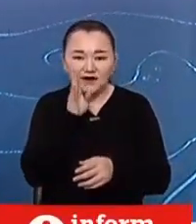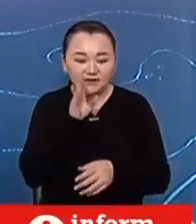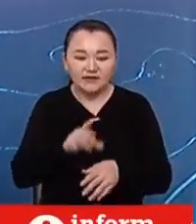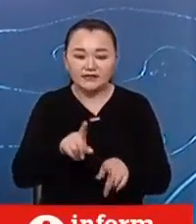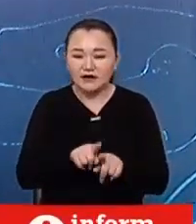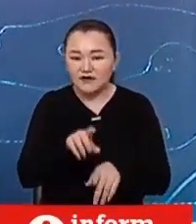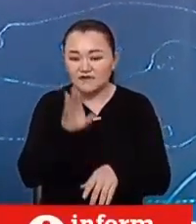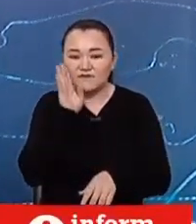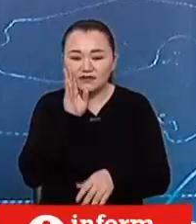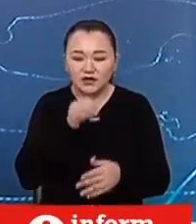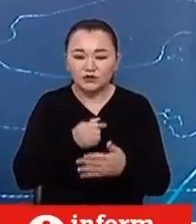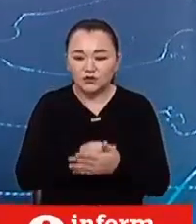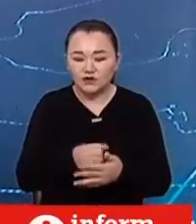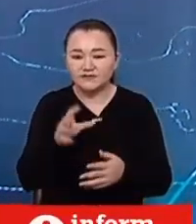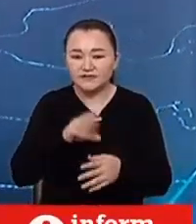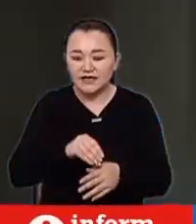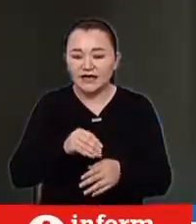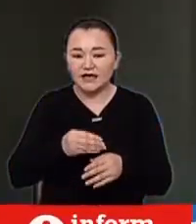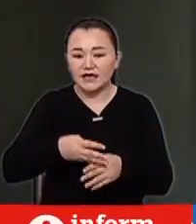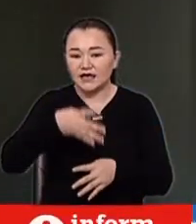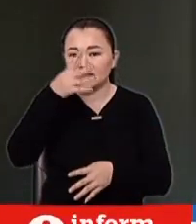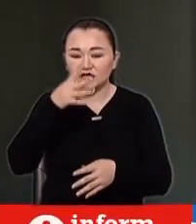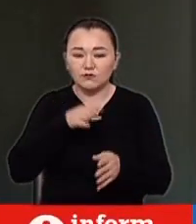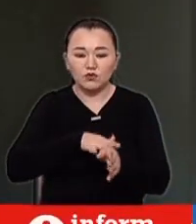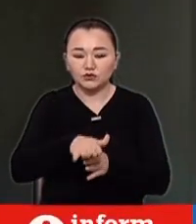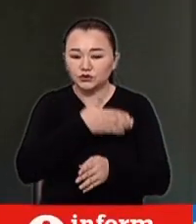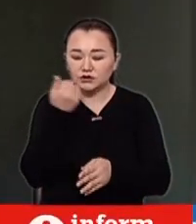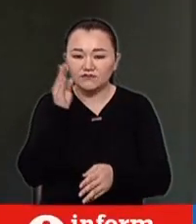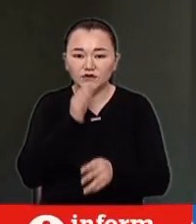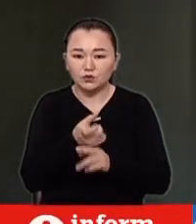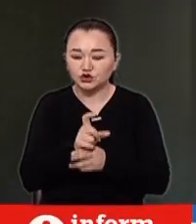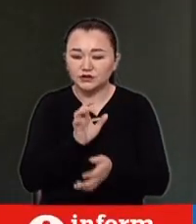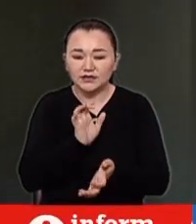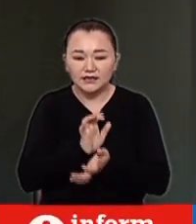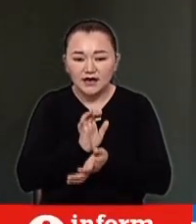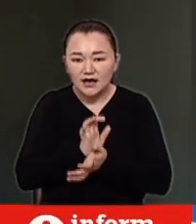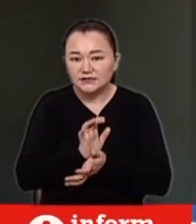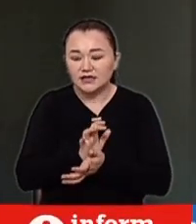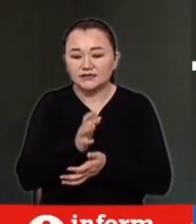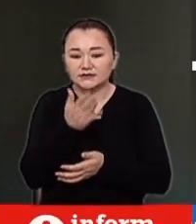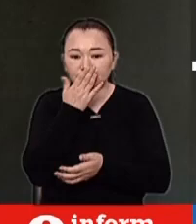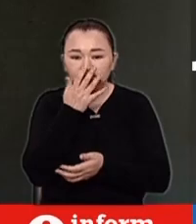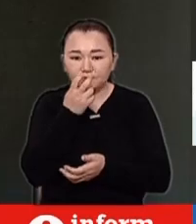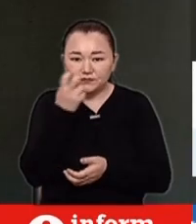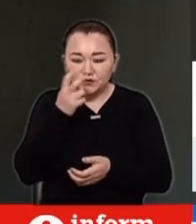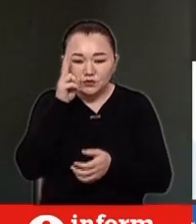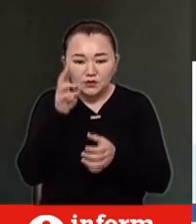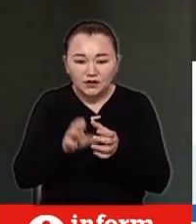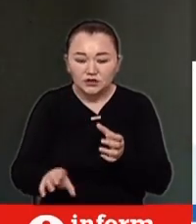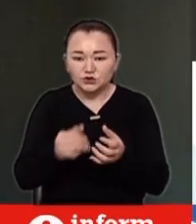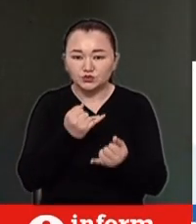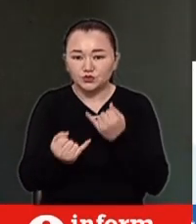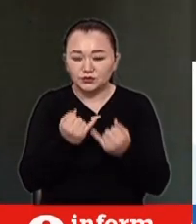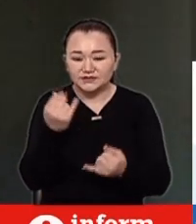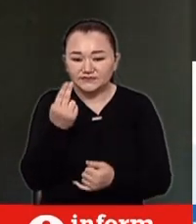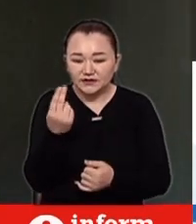такая вода доходит не на все этажи. Вода очень грязная, с запахом канализации, желтоватого цвета.